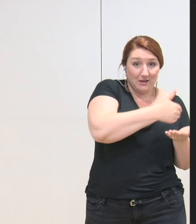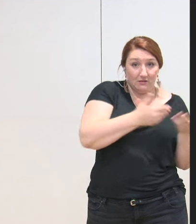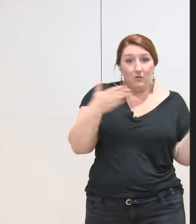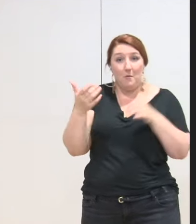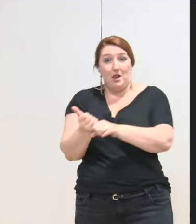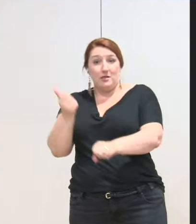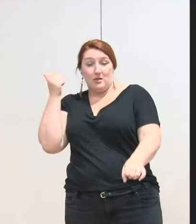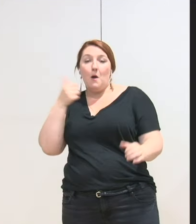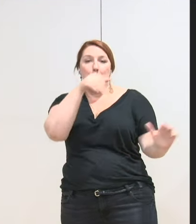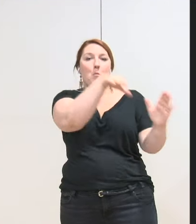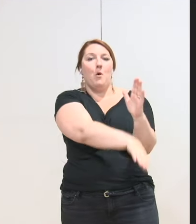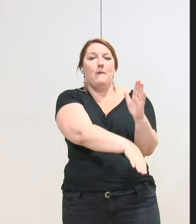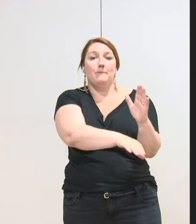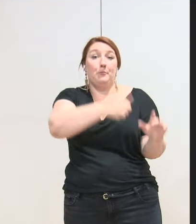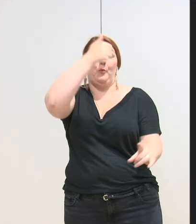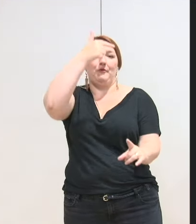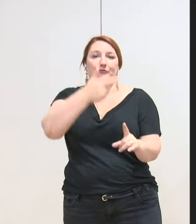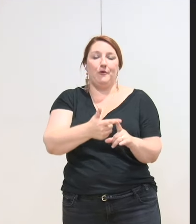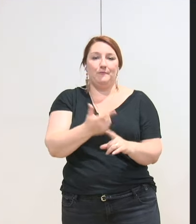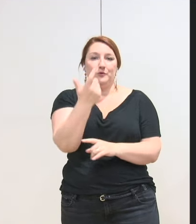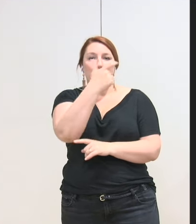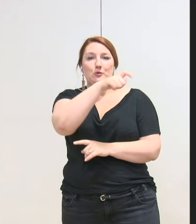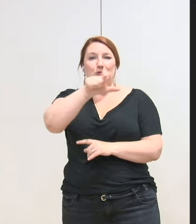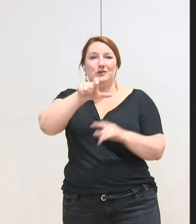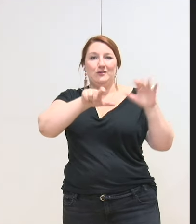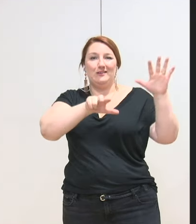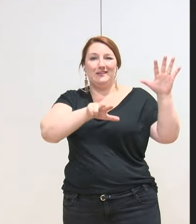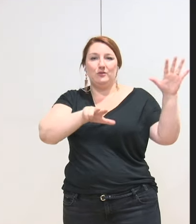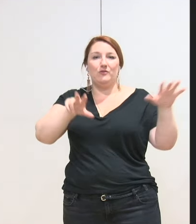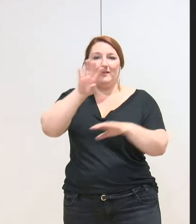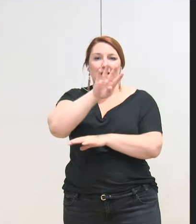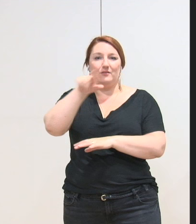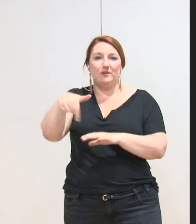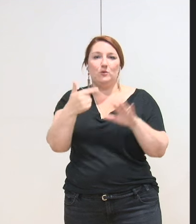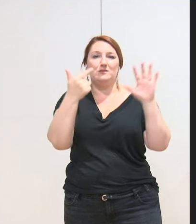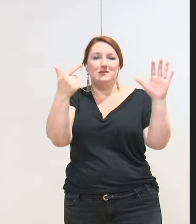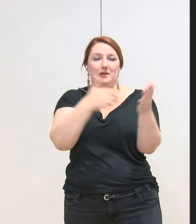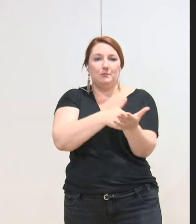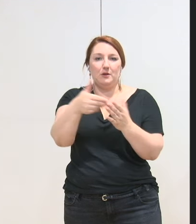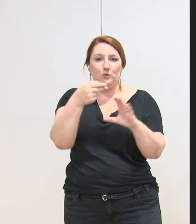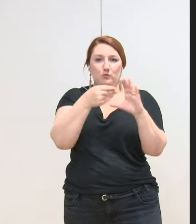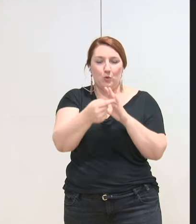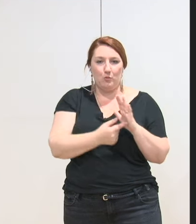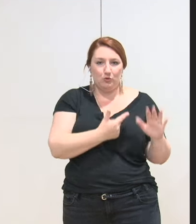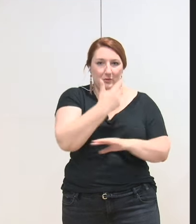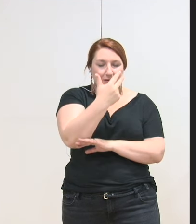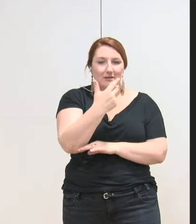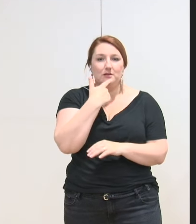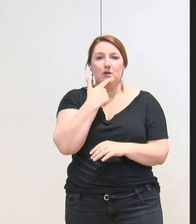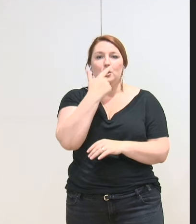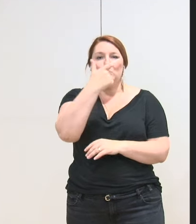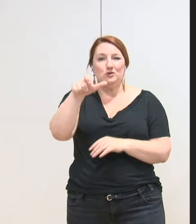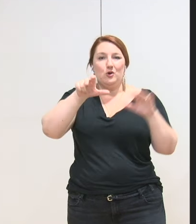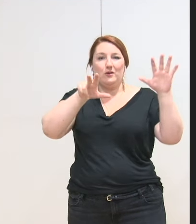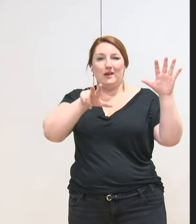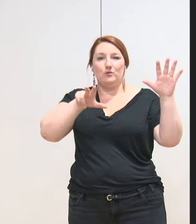précédente 204 284,7 million d'euros en 2013 contre 280,9 million d'euros